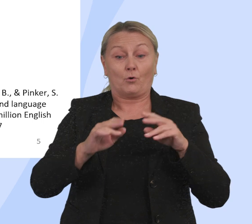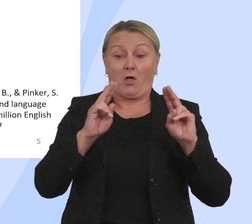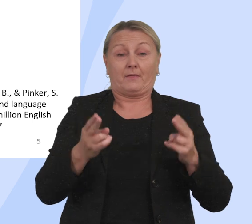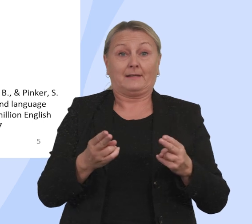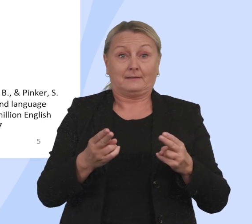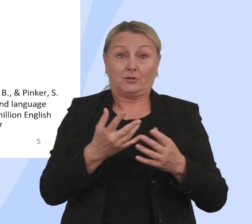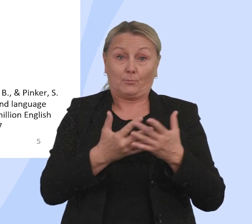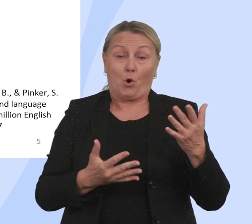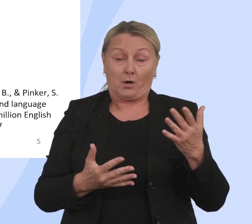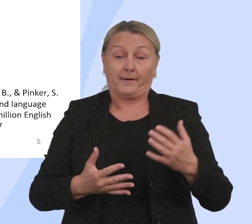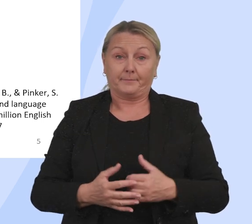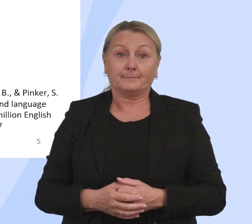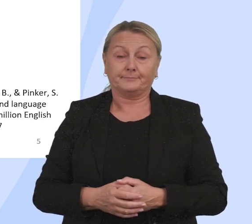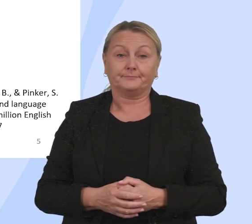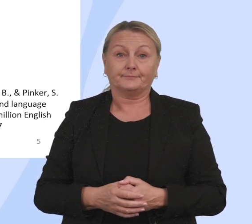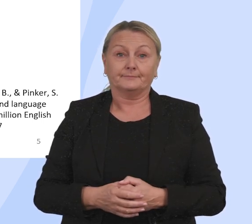når man befinder sig